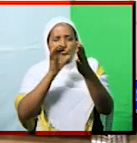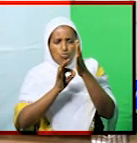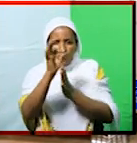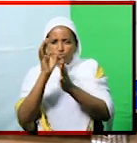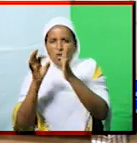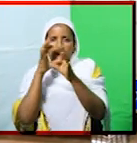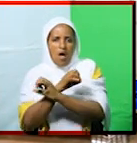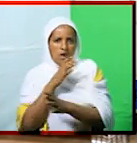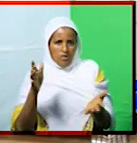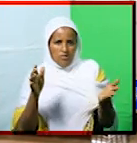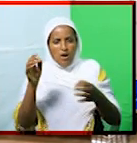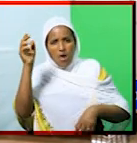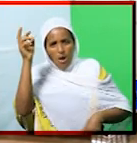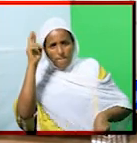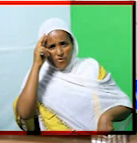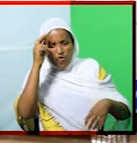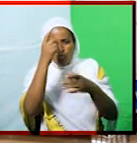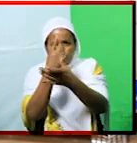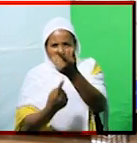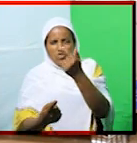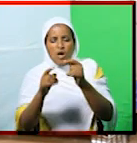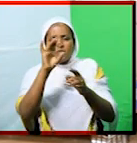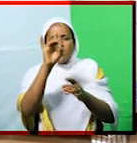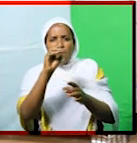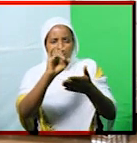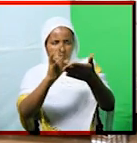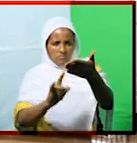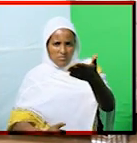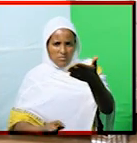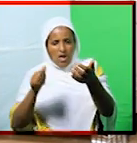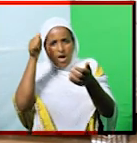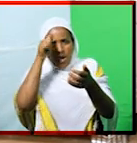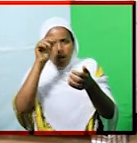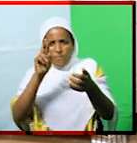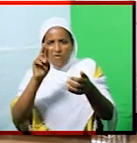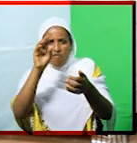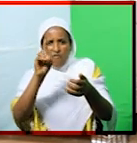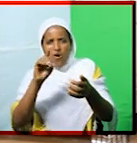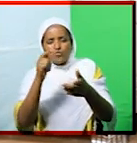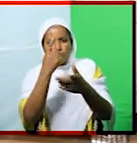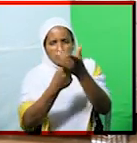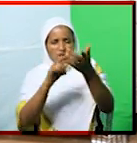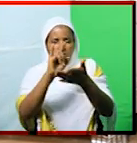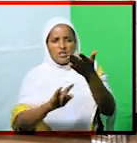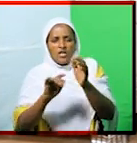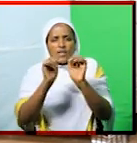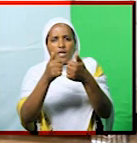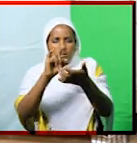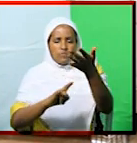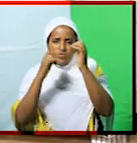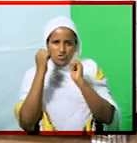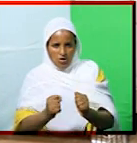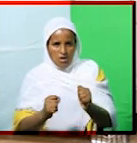አያልቁም። ኤጲፋኒዮስ ብቻ 80 ዘርዝሯል። ኤጲፋኒዮስ ብቻ 80። እንዴት አድርገን አሁን ልንዘረዝራቸው